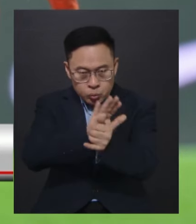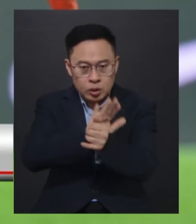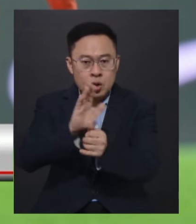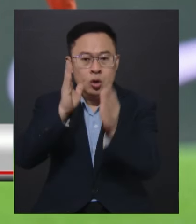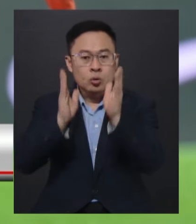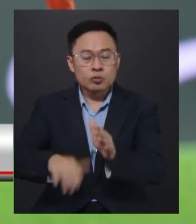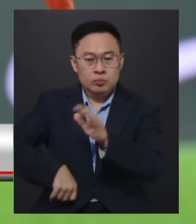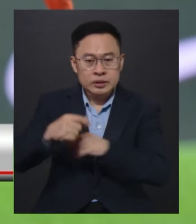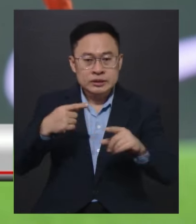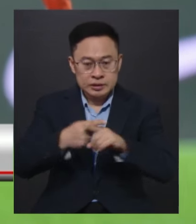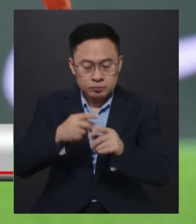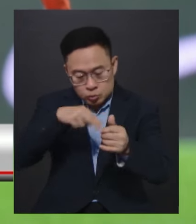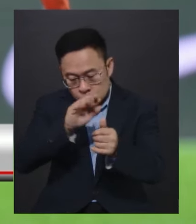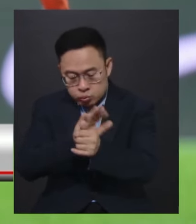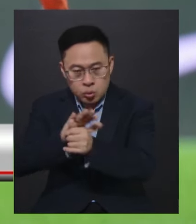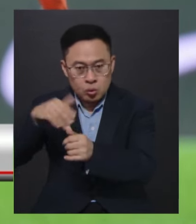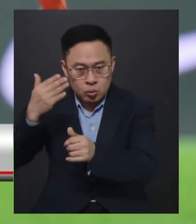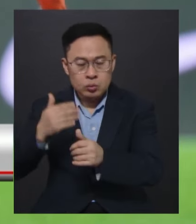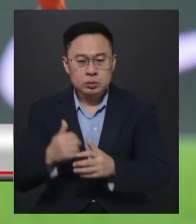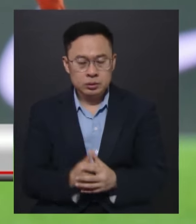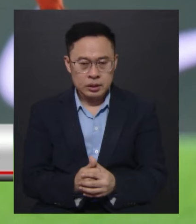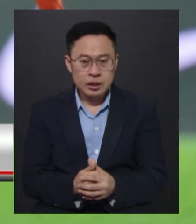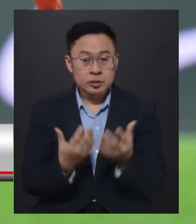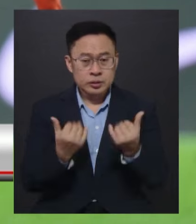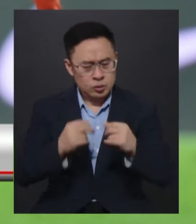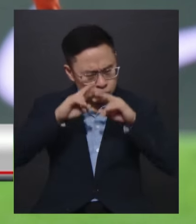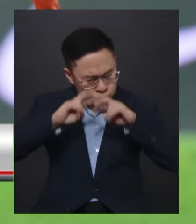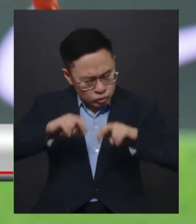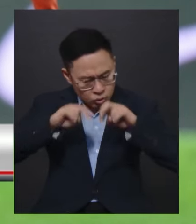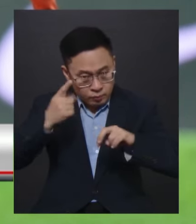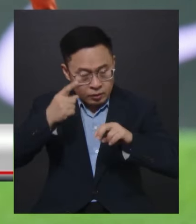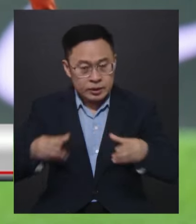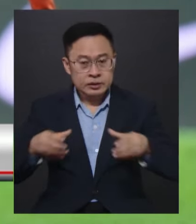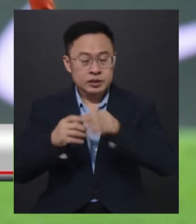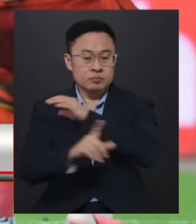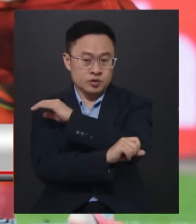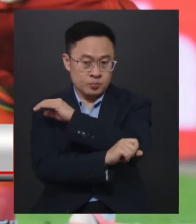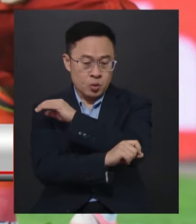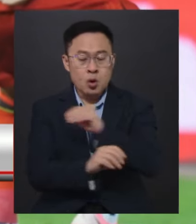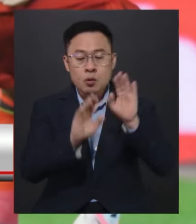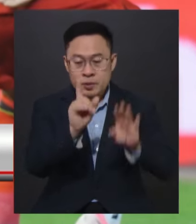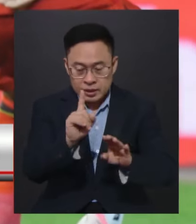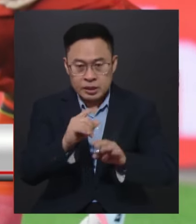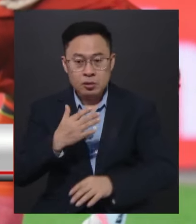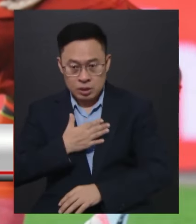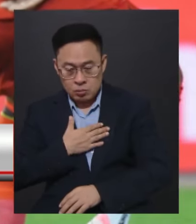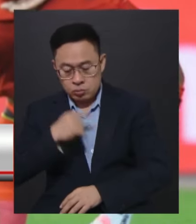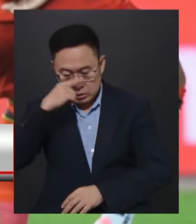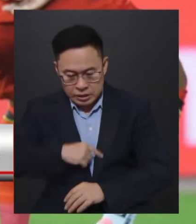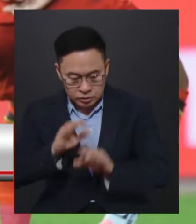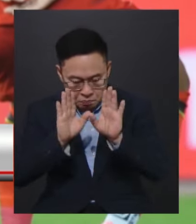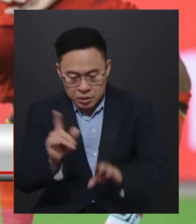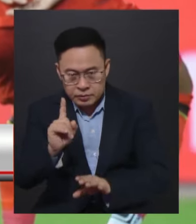กายนักเตะอีกครั้งจากนี้ไปเราก็ต้องวิเคราะห์การเล่นของสิงคโปร์และการเล่นของเราในช่วงหลังจากคืนนี้